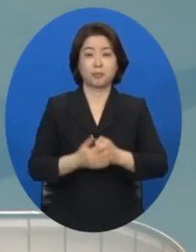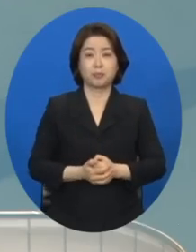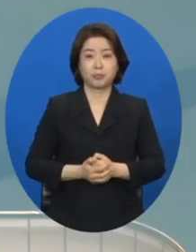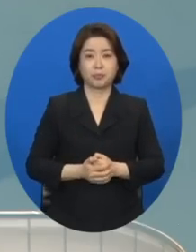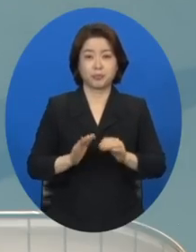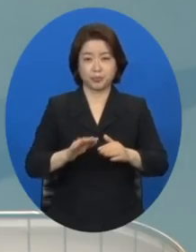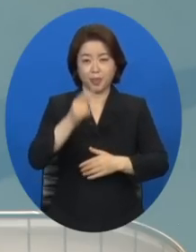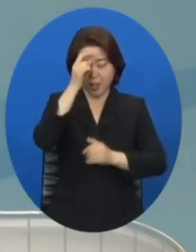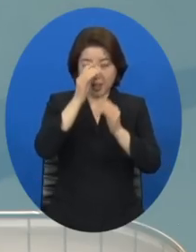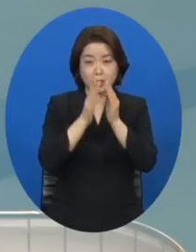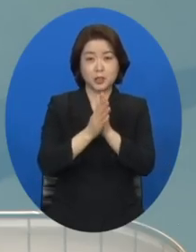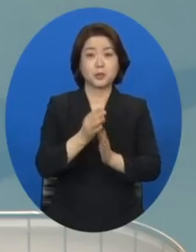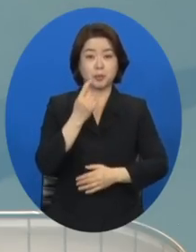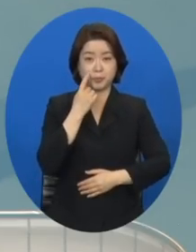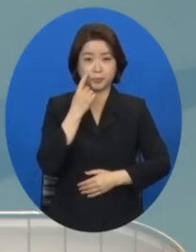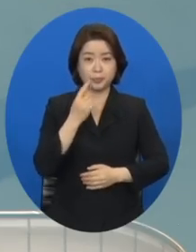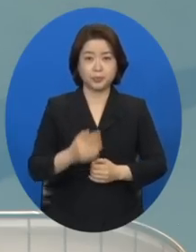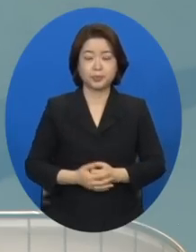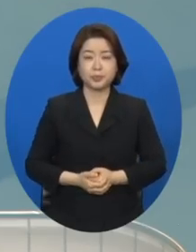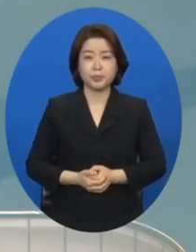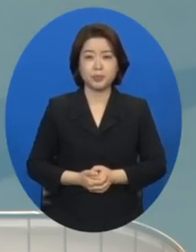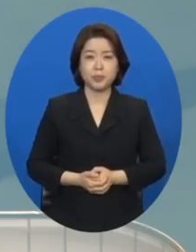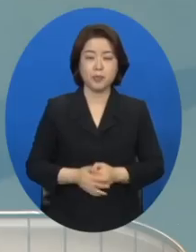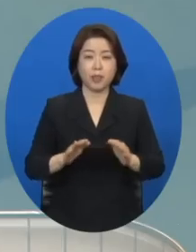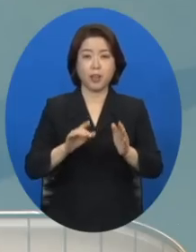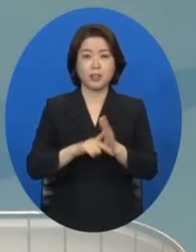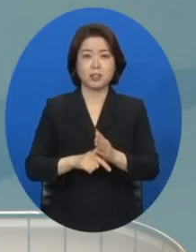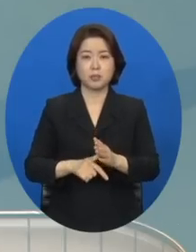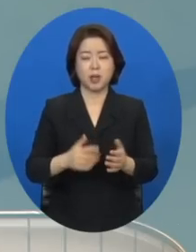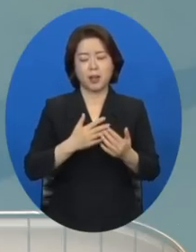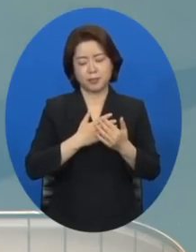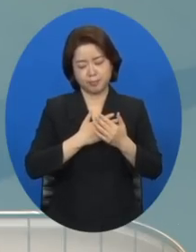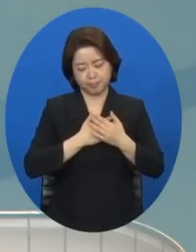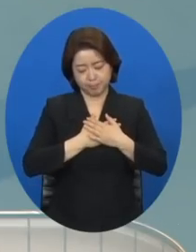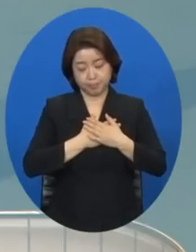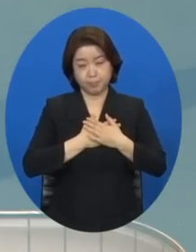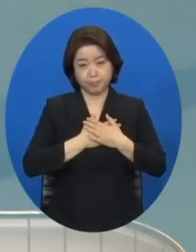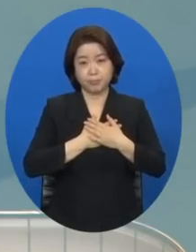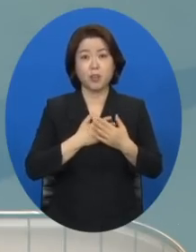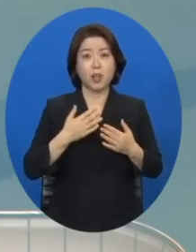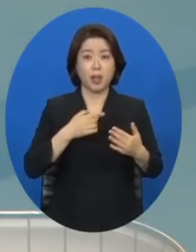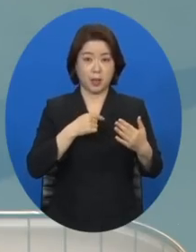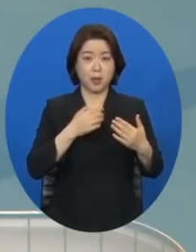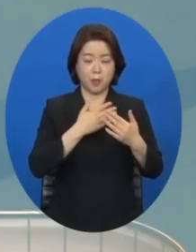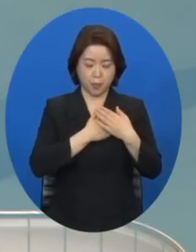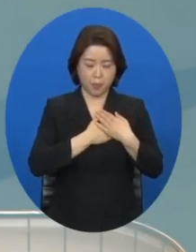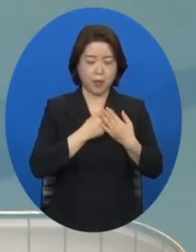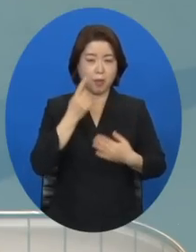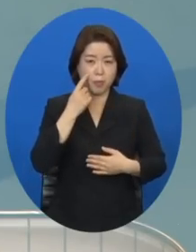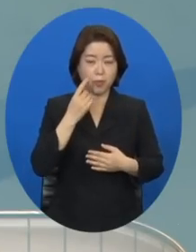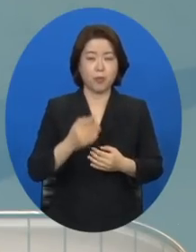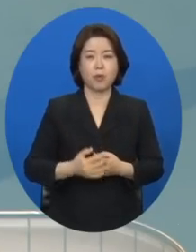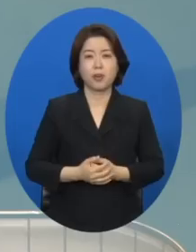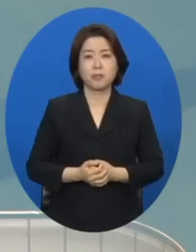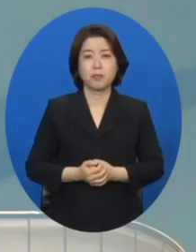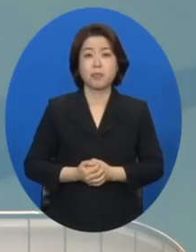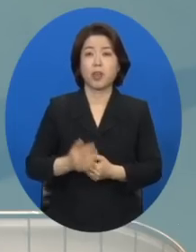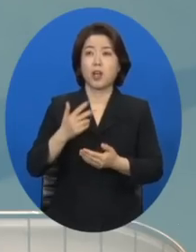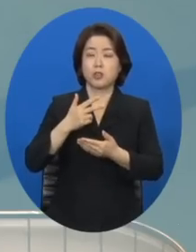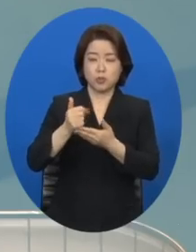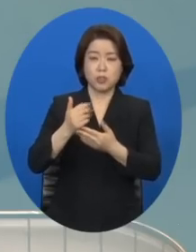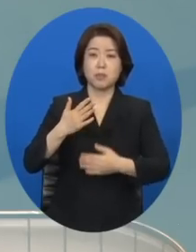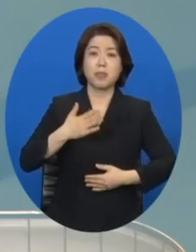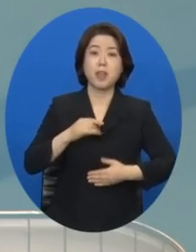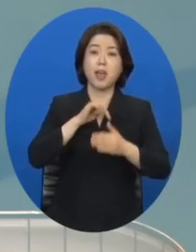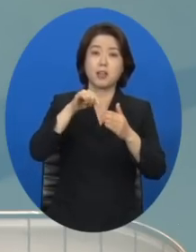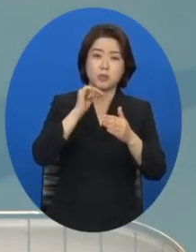기도하겠습니다 시간 우리 가슴에 좀 손을 얹고 기도했으면 좋겠습니다 주님 내